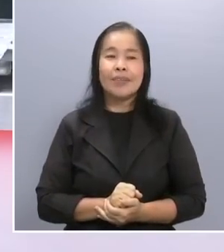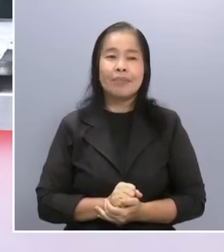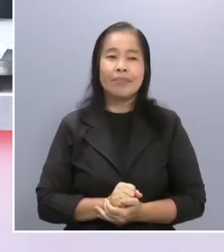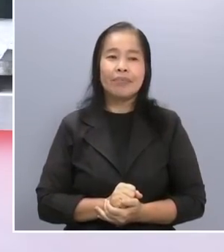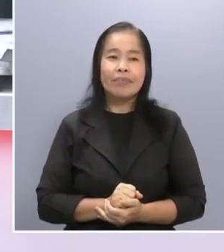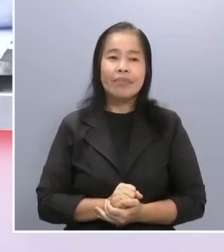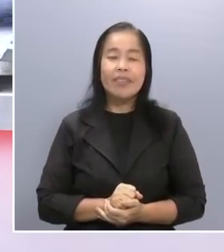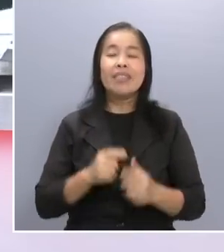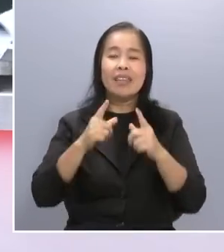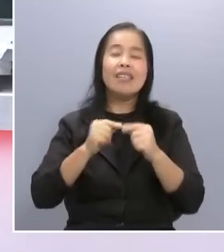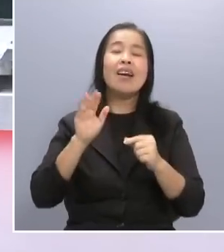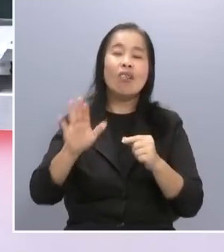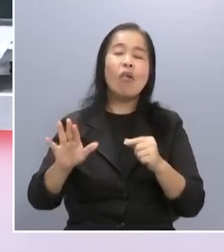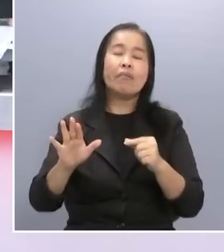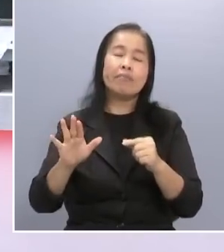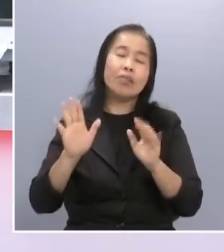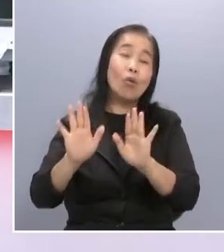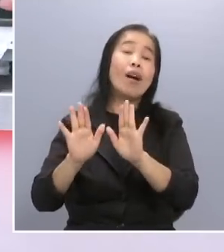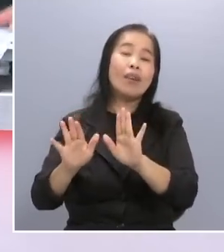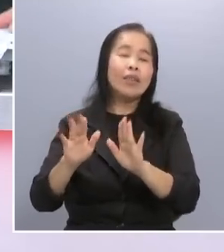าวโอเคก็เป็นเรื่องของเขาอะนะว่ายังไงอยู่เดี๋ยวก็ไปว่ากันอีกทีแล้วกัน ค่ะ